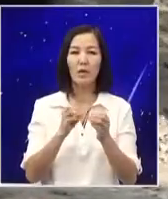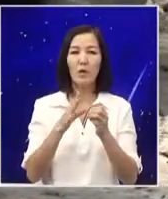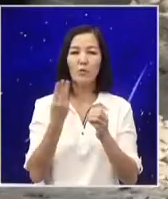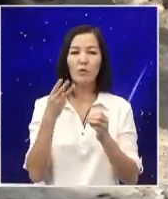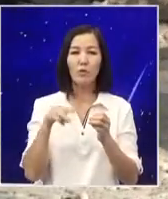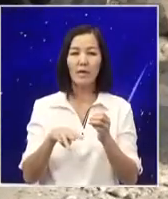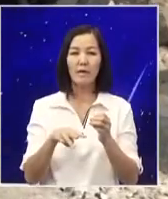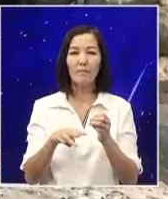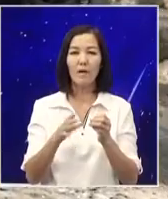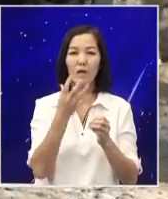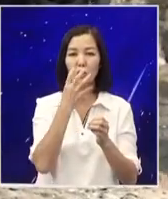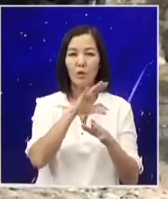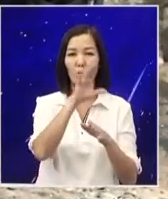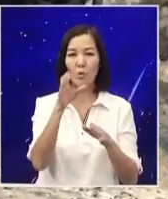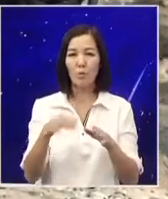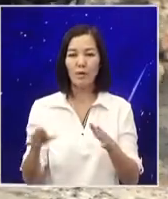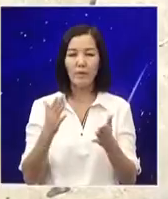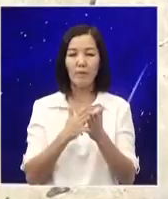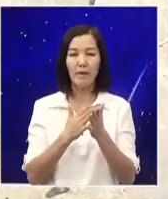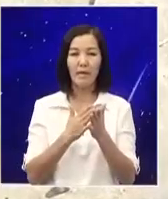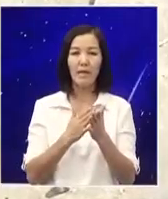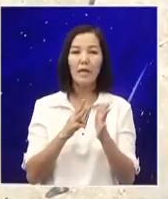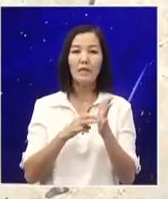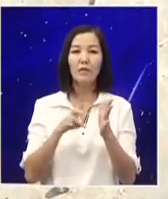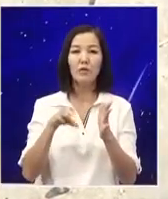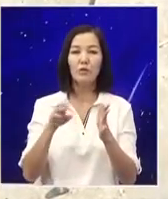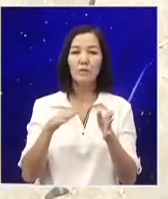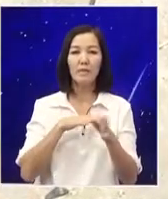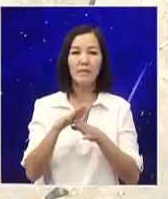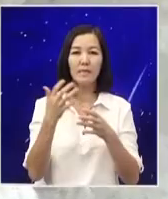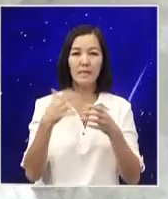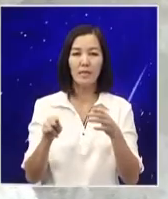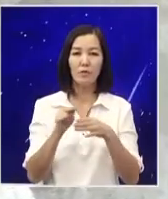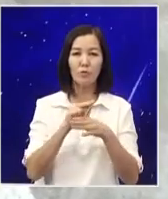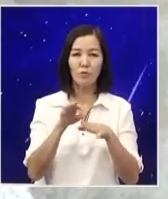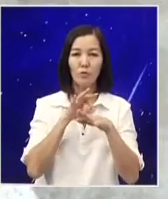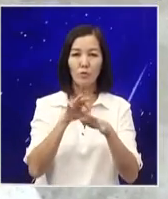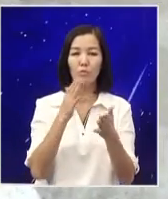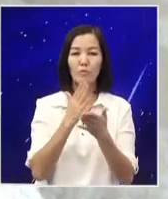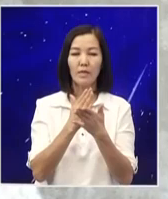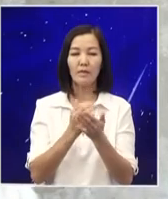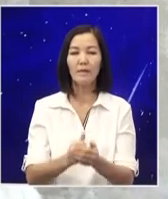шақырымға жуық жылу құбырлары бар. Соның 800 метрі биыл ағымды жөндеуден өтіп жатыр.